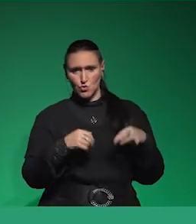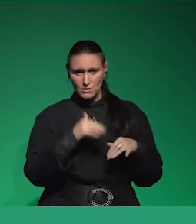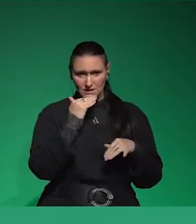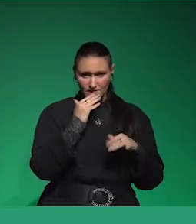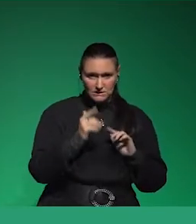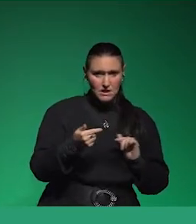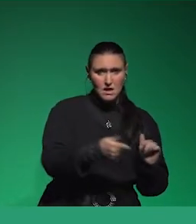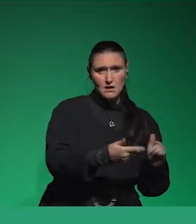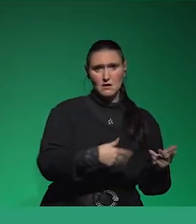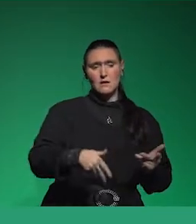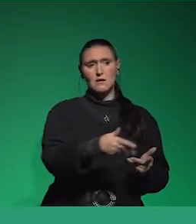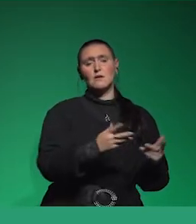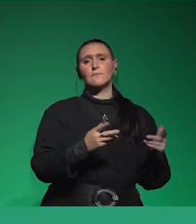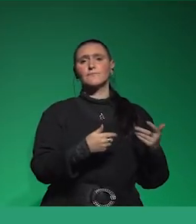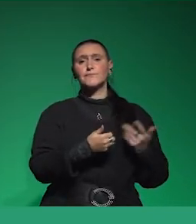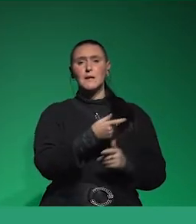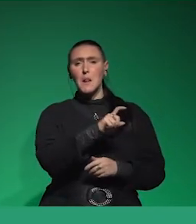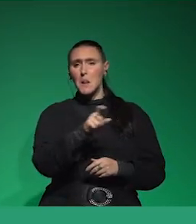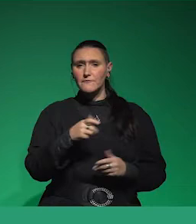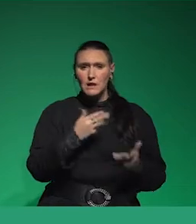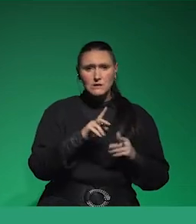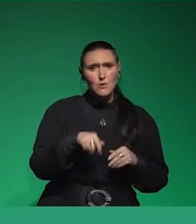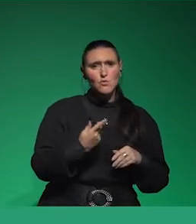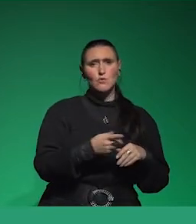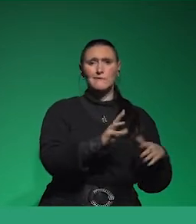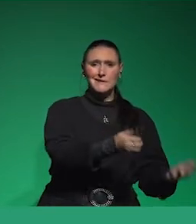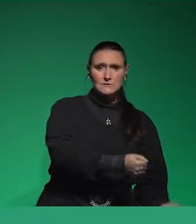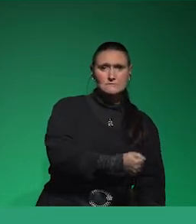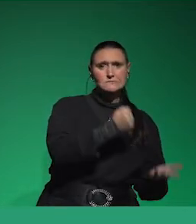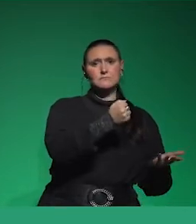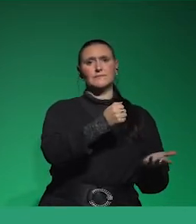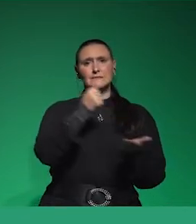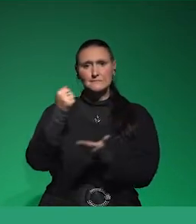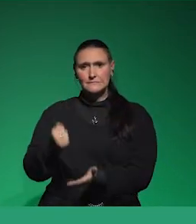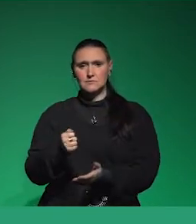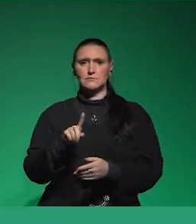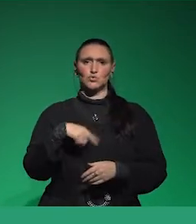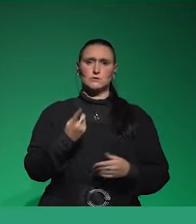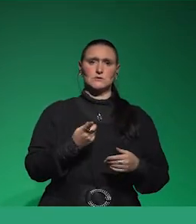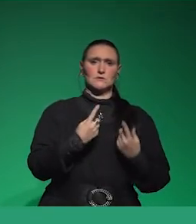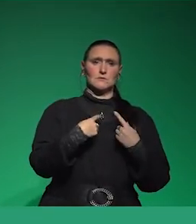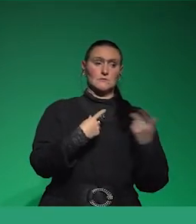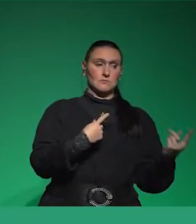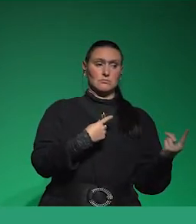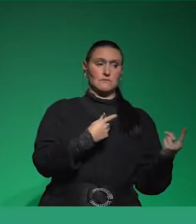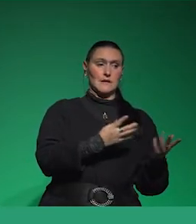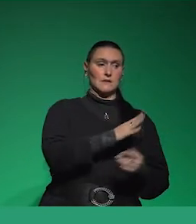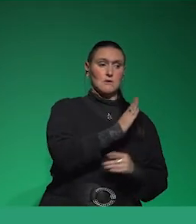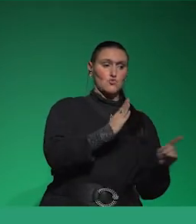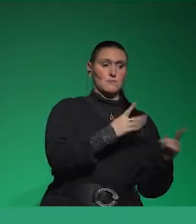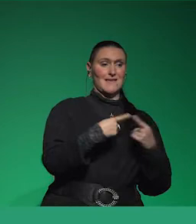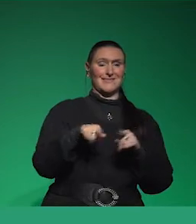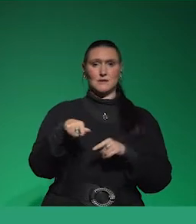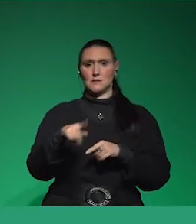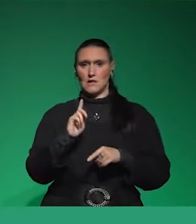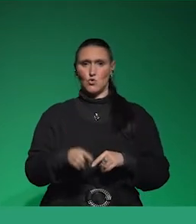von Setzlingen umsetzen vielleicht, aber zusammenführen mit anderen, also bestimmte Strukturen